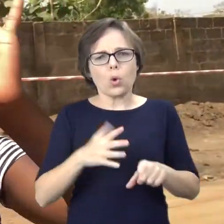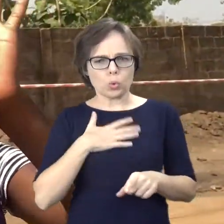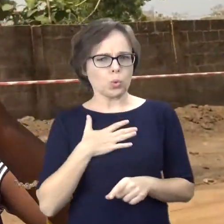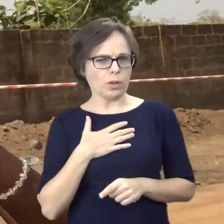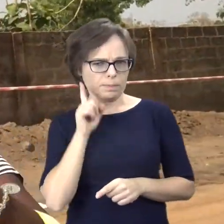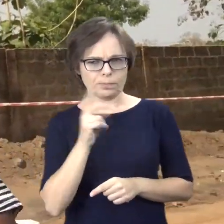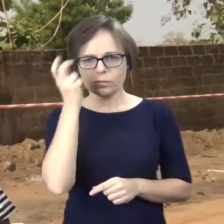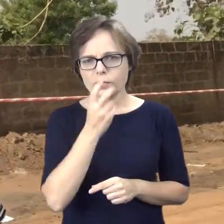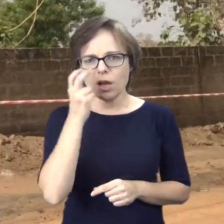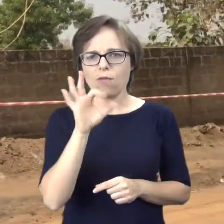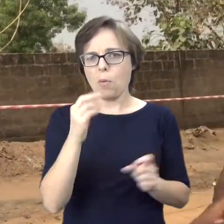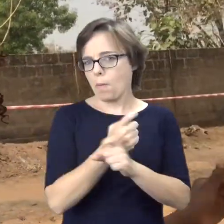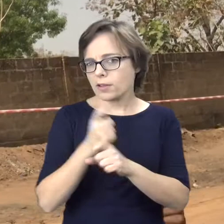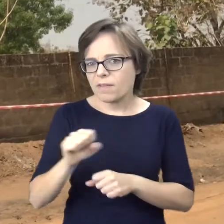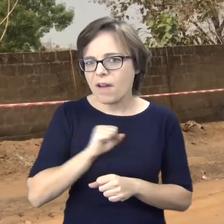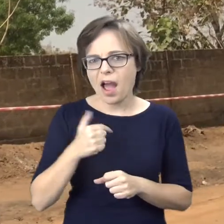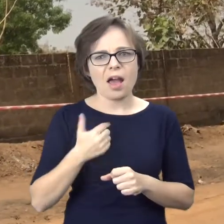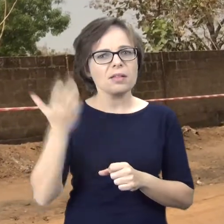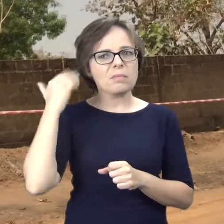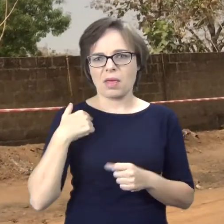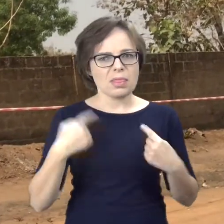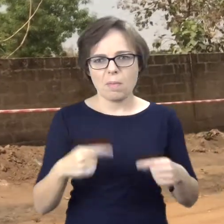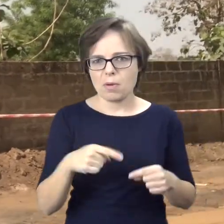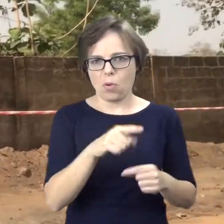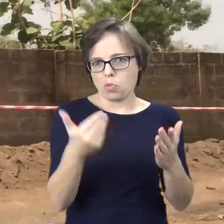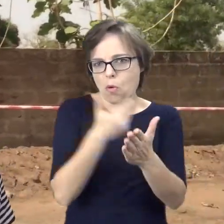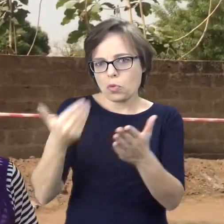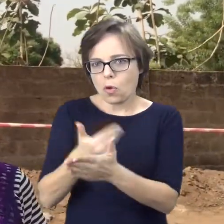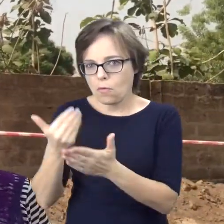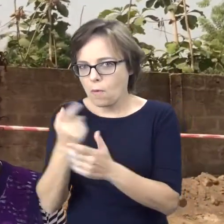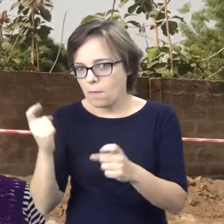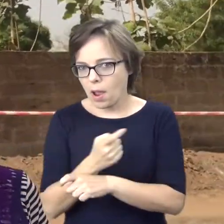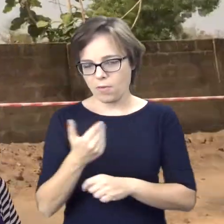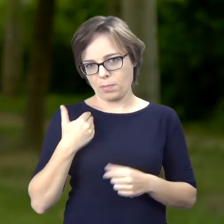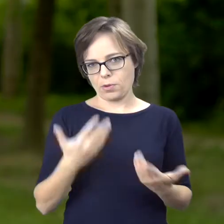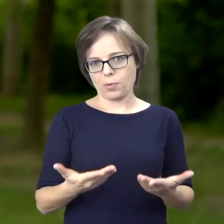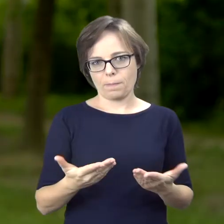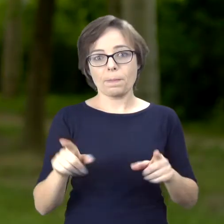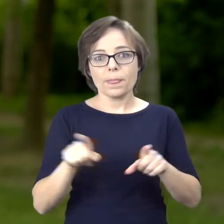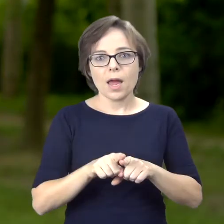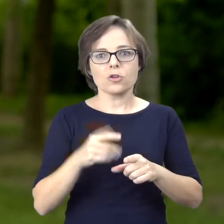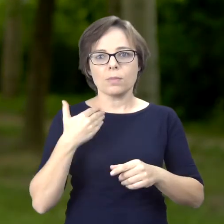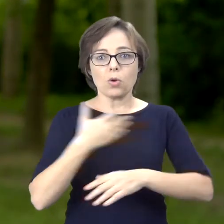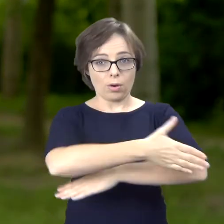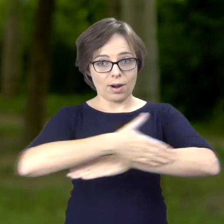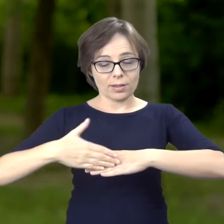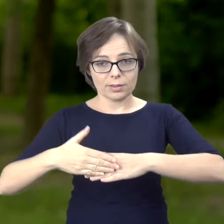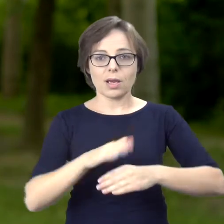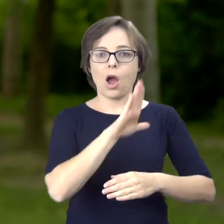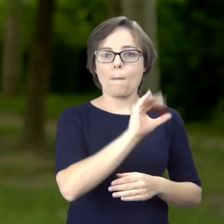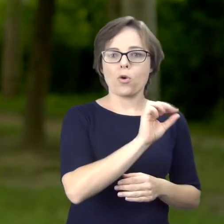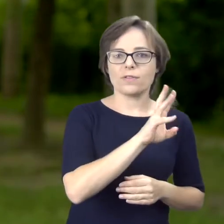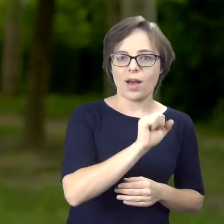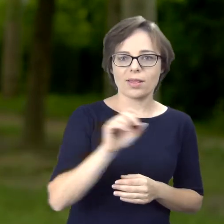bo to były fajne kraje, w których ja wcześniej nie byłem. Wszystkie były dla mnie nowe. Spotkaliśmy na przejściu między Botswaną i